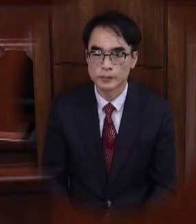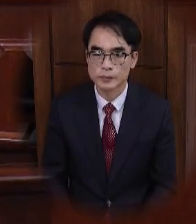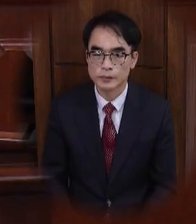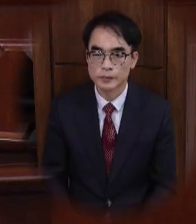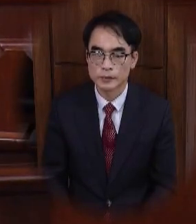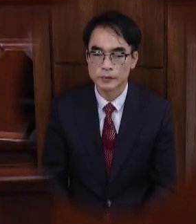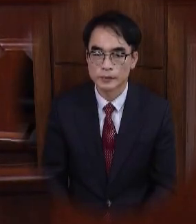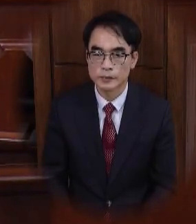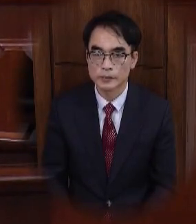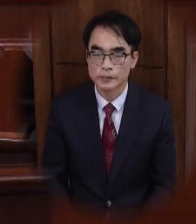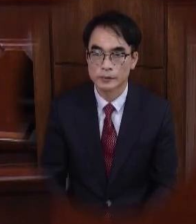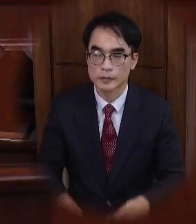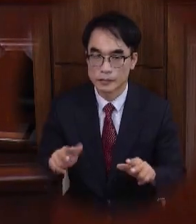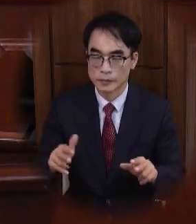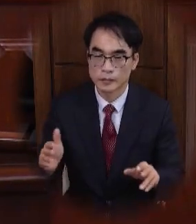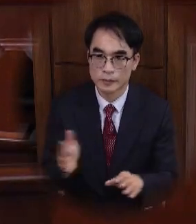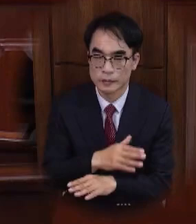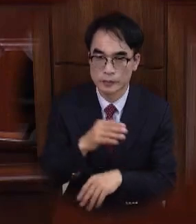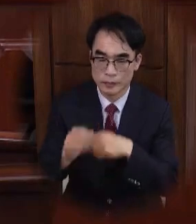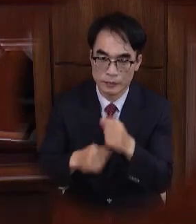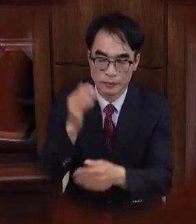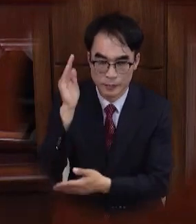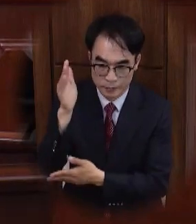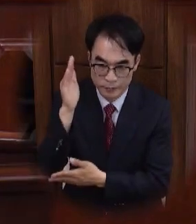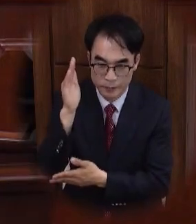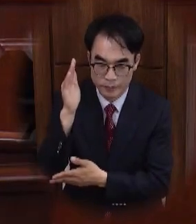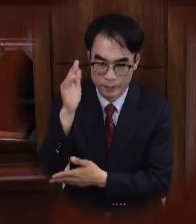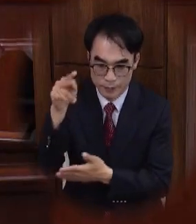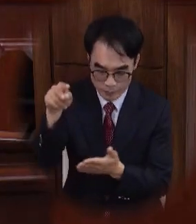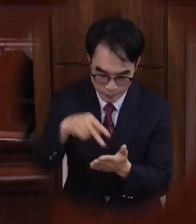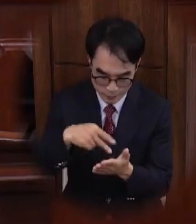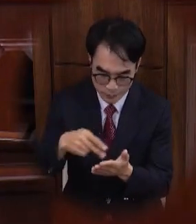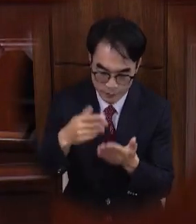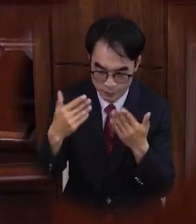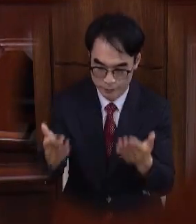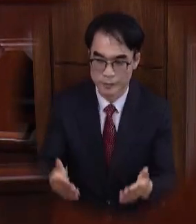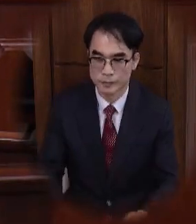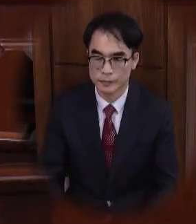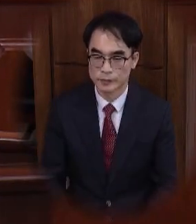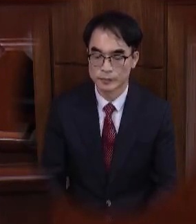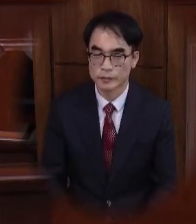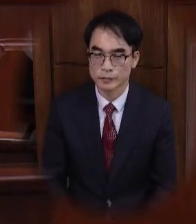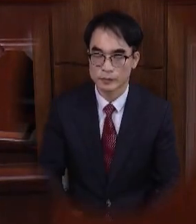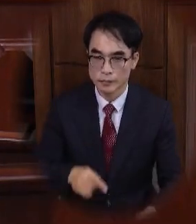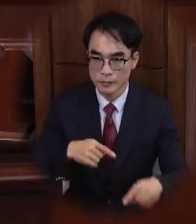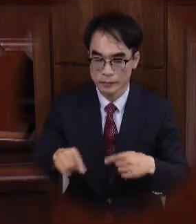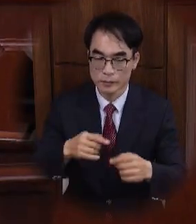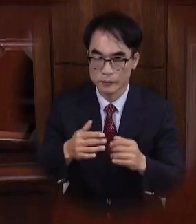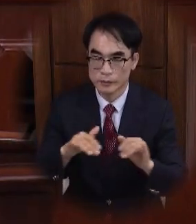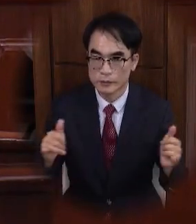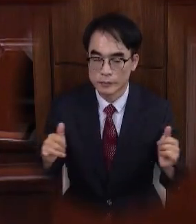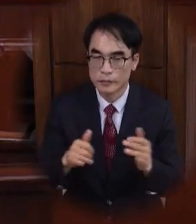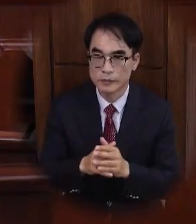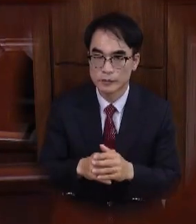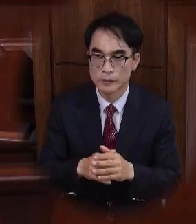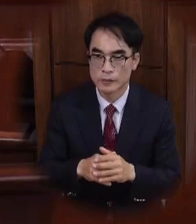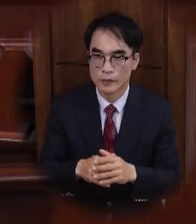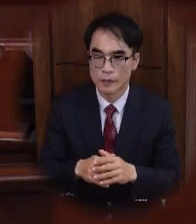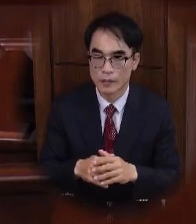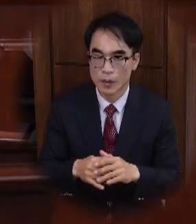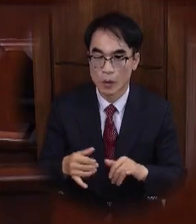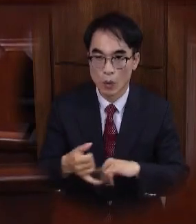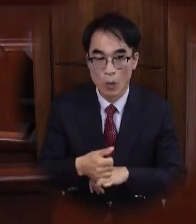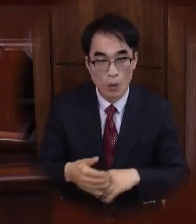되었습니다 지금부터 자유 받는 내용을 낭독해 드리도록 하겠습니다 정치인들의 필수 덕목이